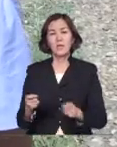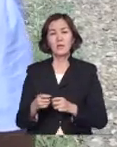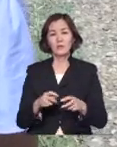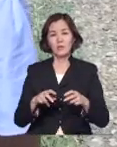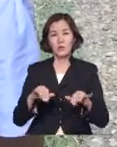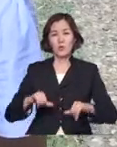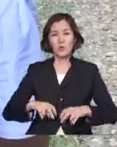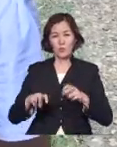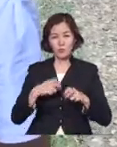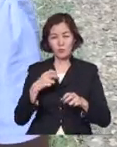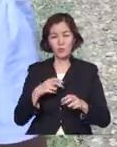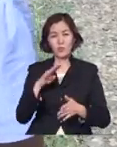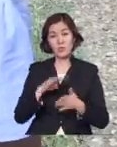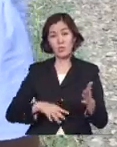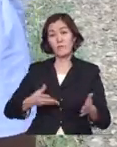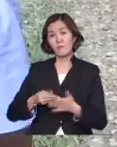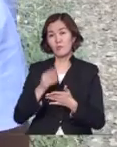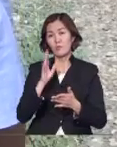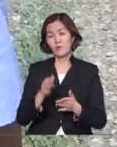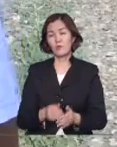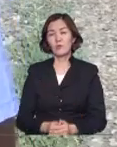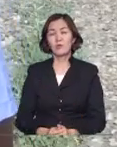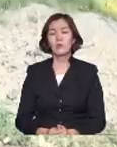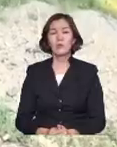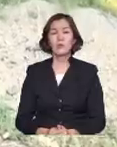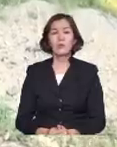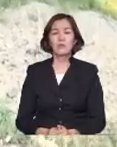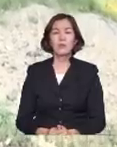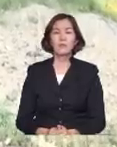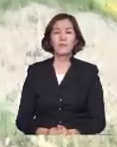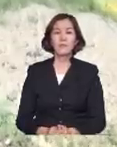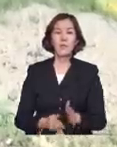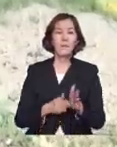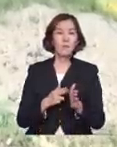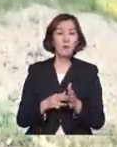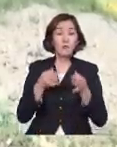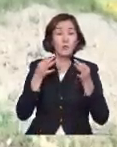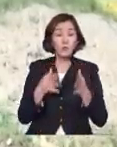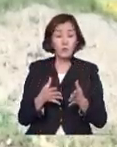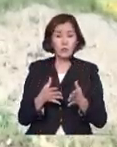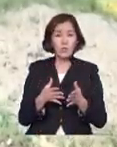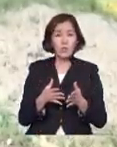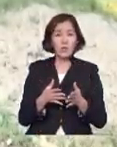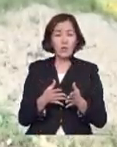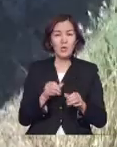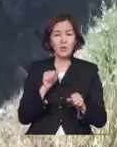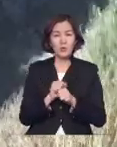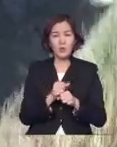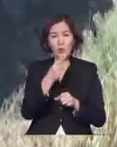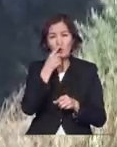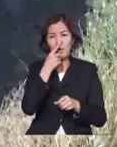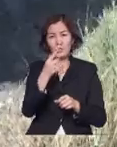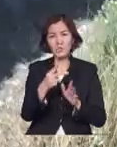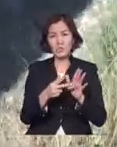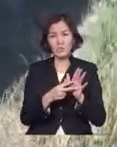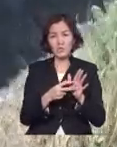және әкімшілік айыппұл төлеу міндетті. Пойыз жай көлік емес, алып техниканың тоқтау қашықтығы ең аз болғанда